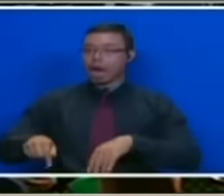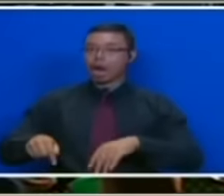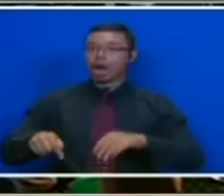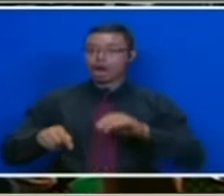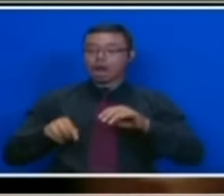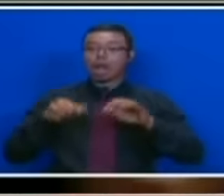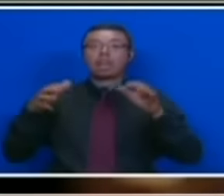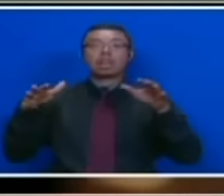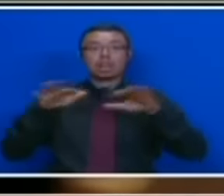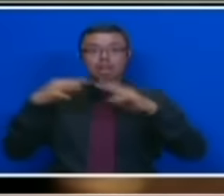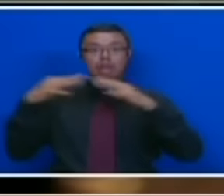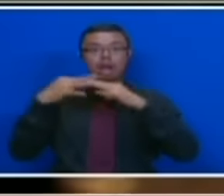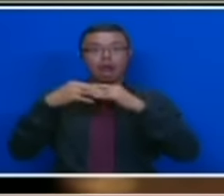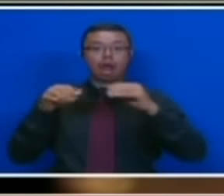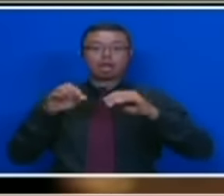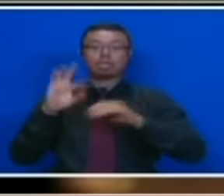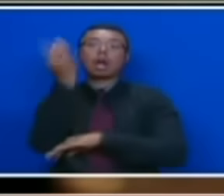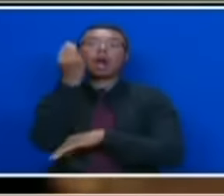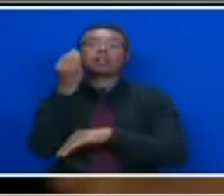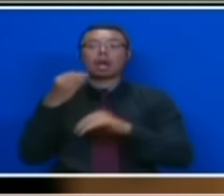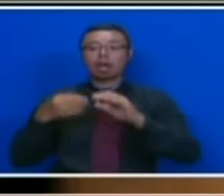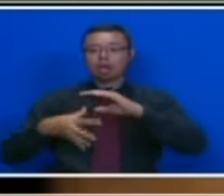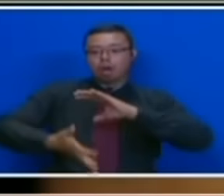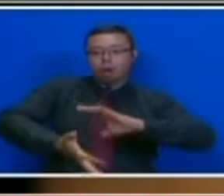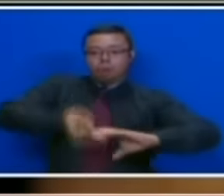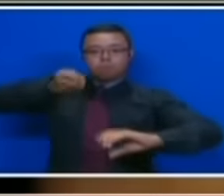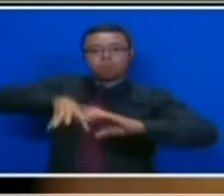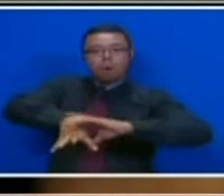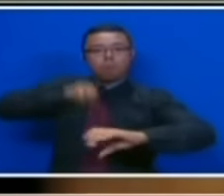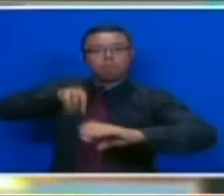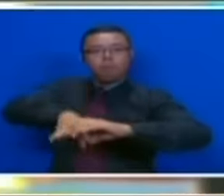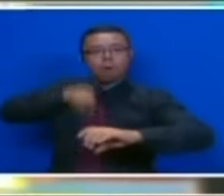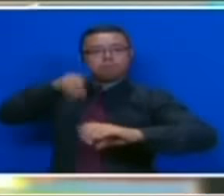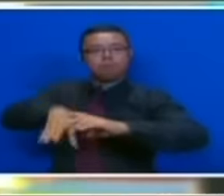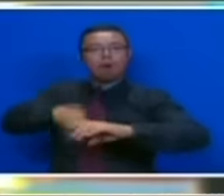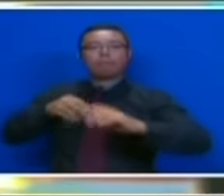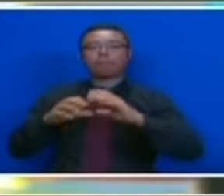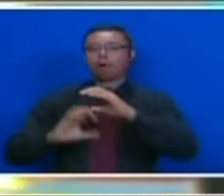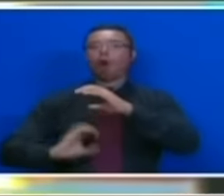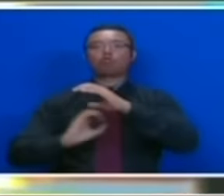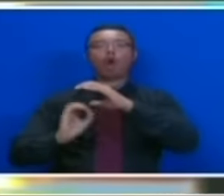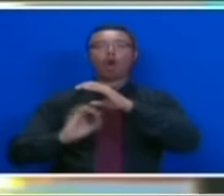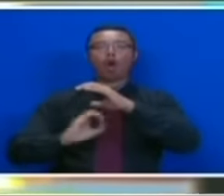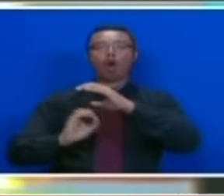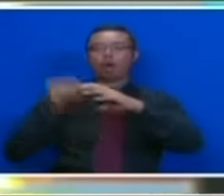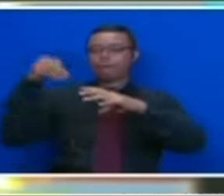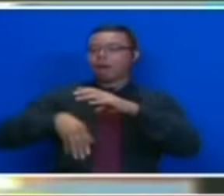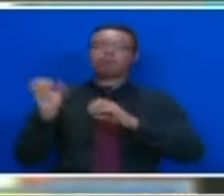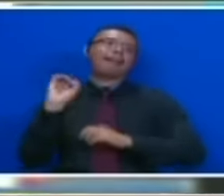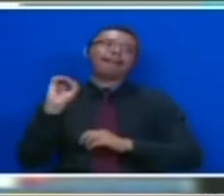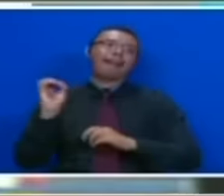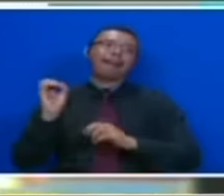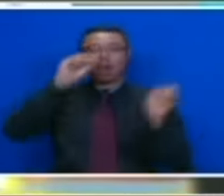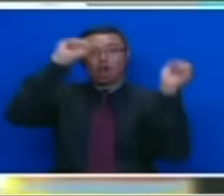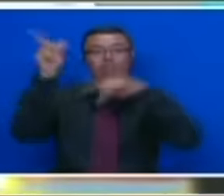hari makin sedikit airnya karena satu penyedotan, yang kedua suplai masuk ke dalamnya hampir tidak ada. Karena konsep